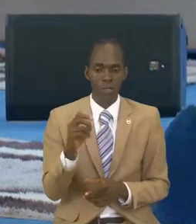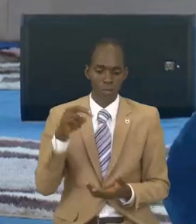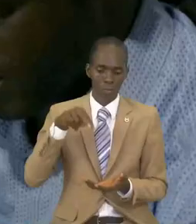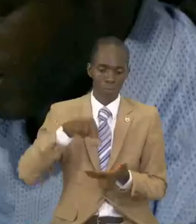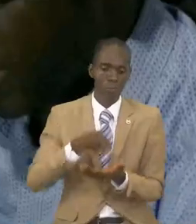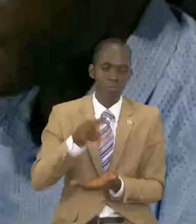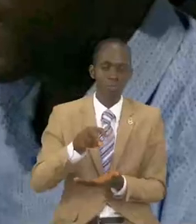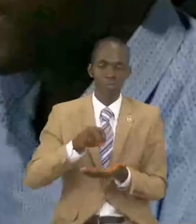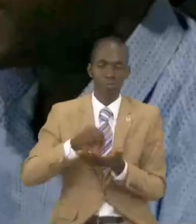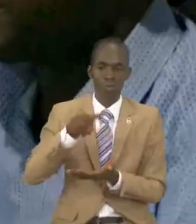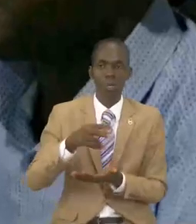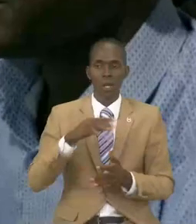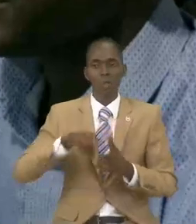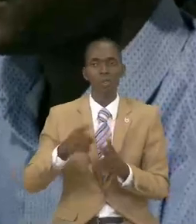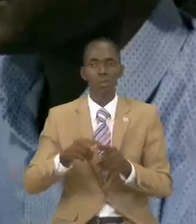La puissance vient pour toi.